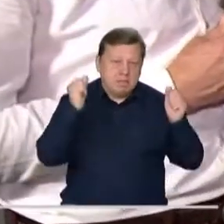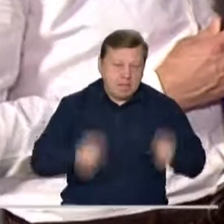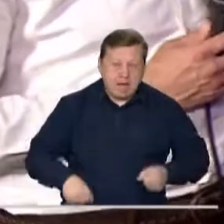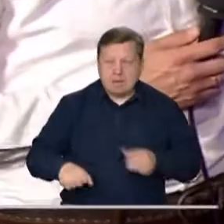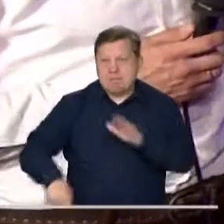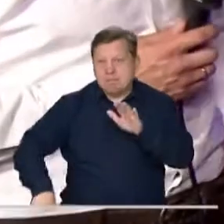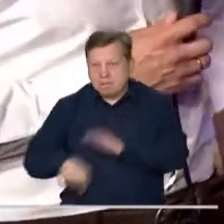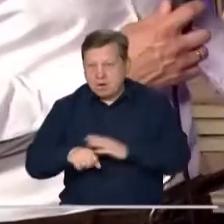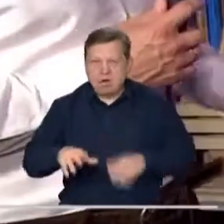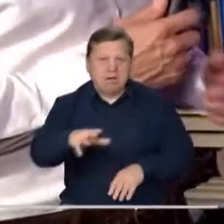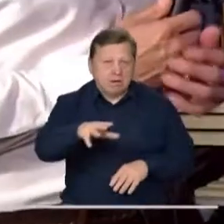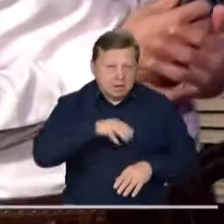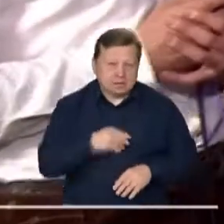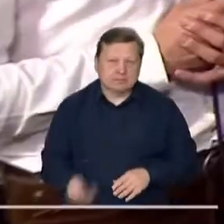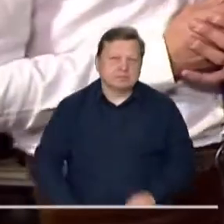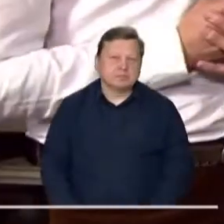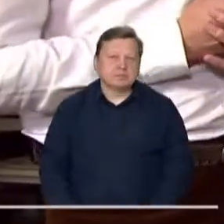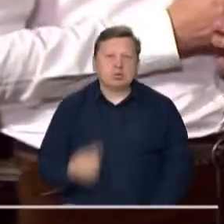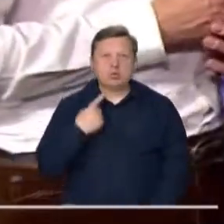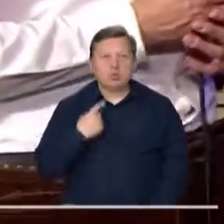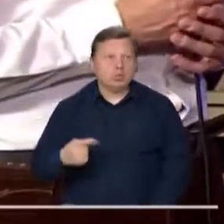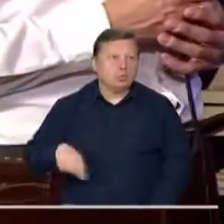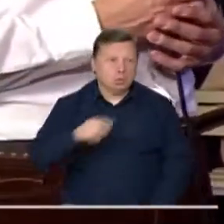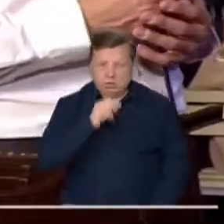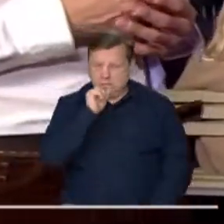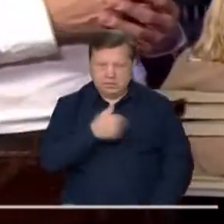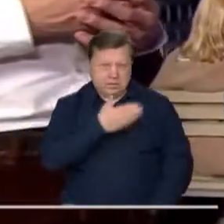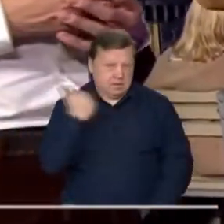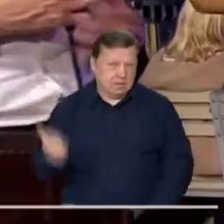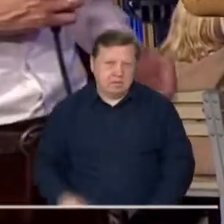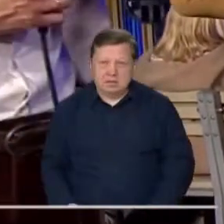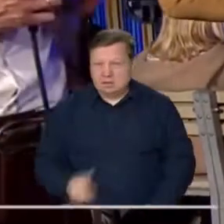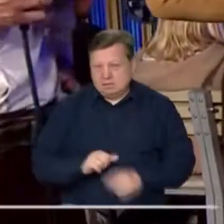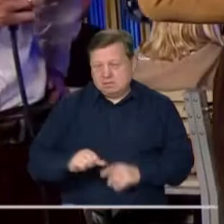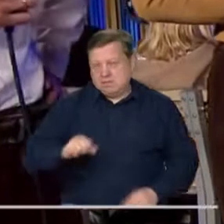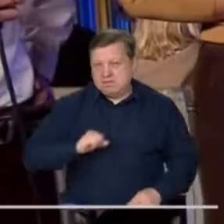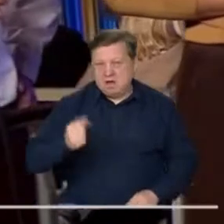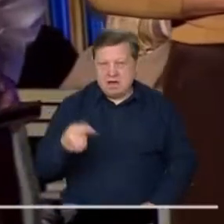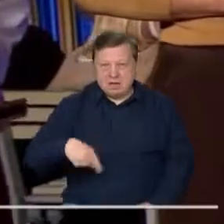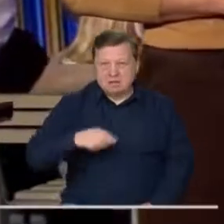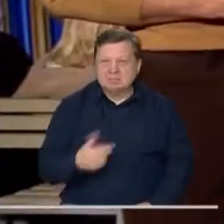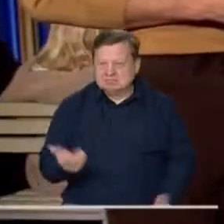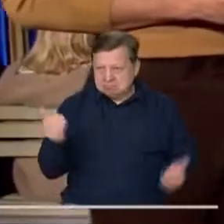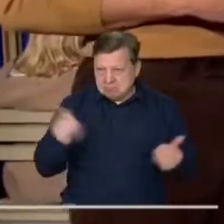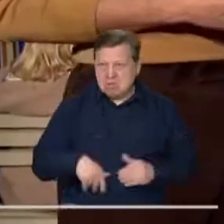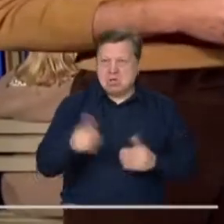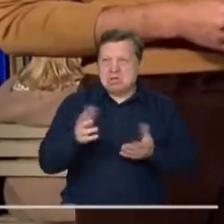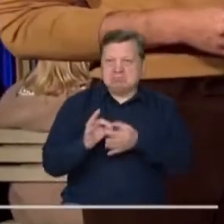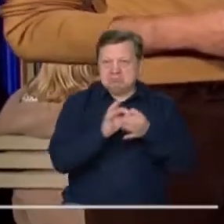czasu naprawdę spędzamy 400 dni w roku. Nie nudzimy się sobą, to jest chyba fajna relacja. pokazana, że można